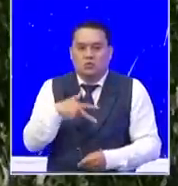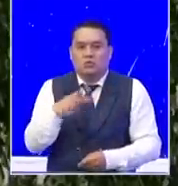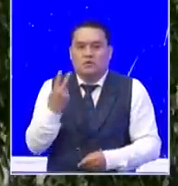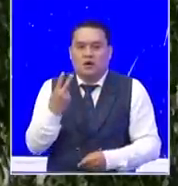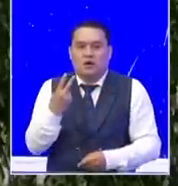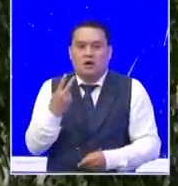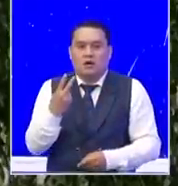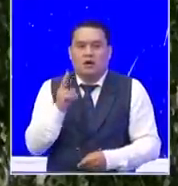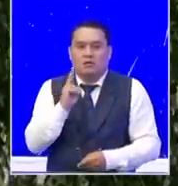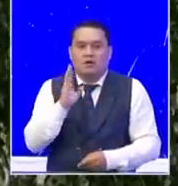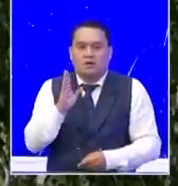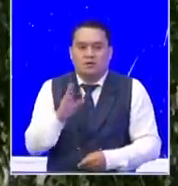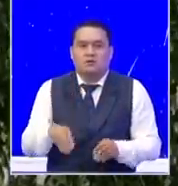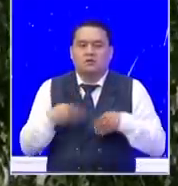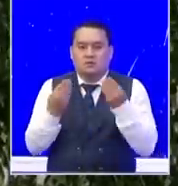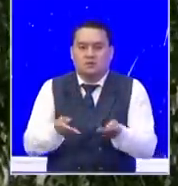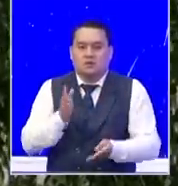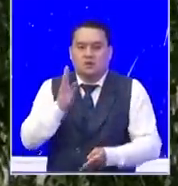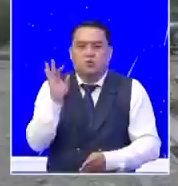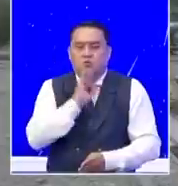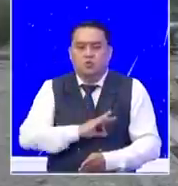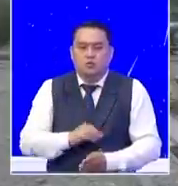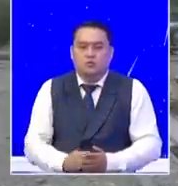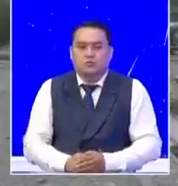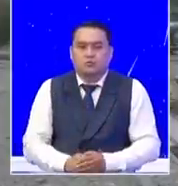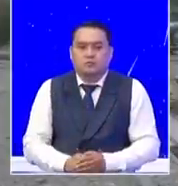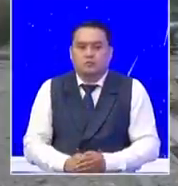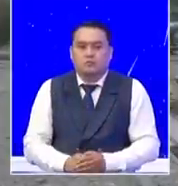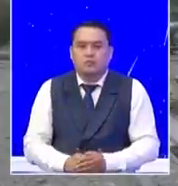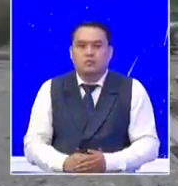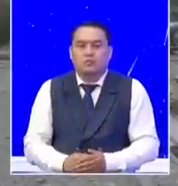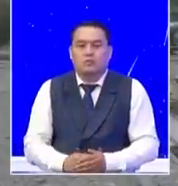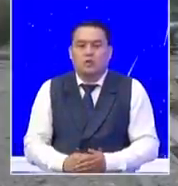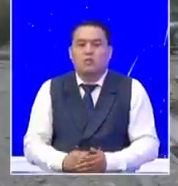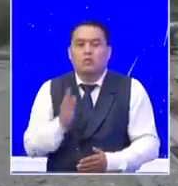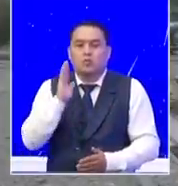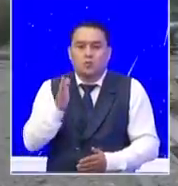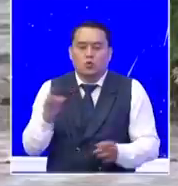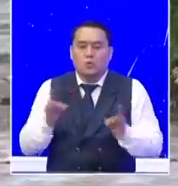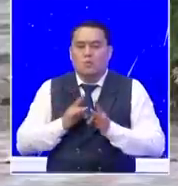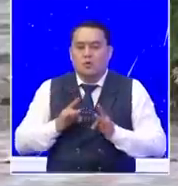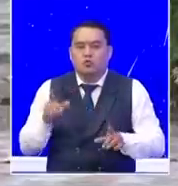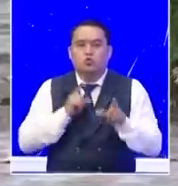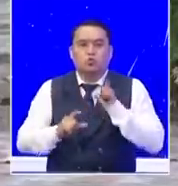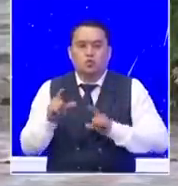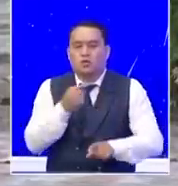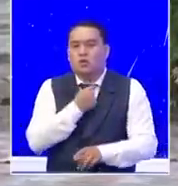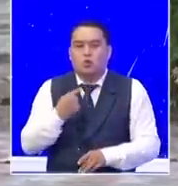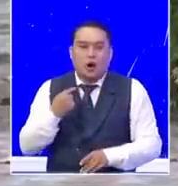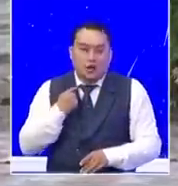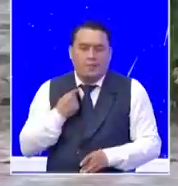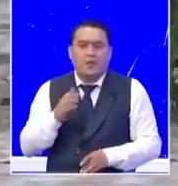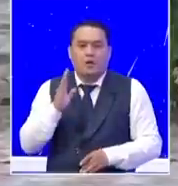132,4 тысячи квадратных метров мы в этом году сдадим в эксплуатацию. Долгожданное новоселье в скором времени отпразднуют и студенты областного